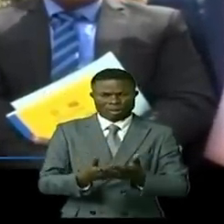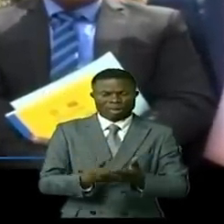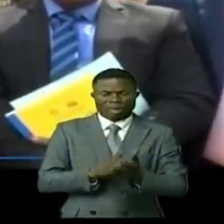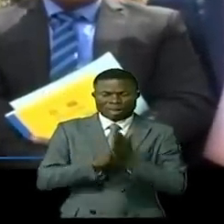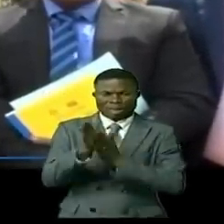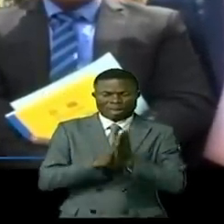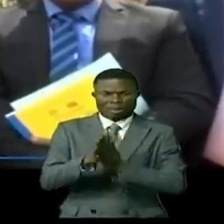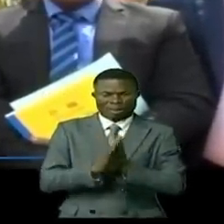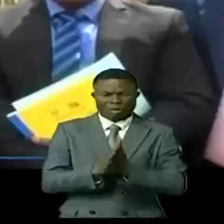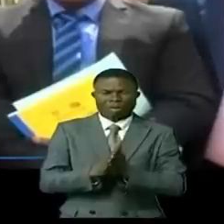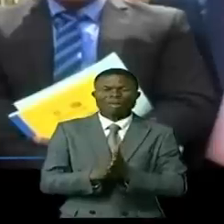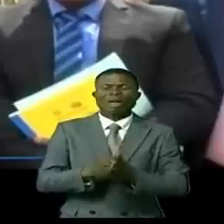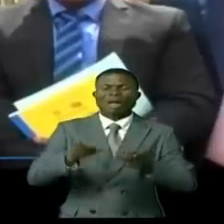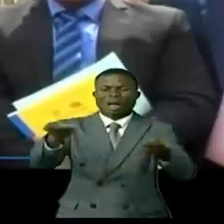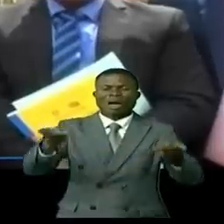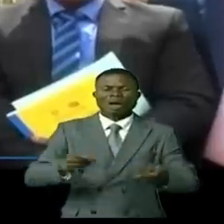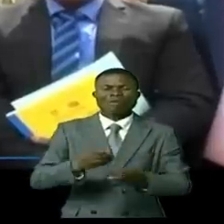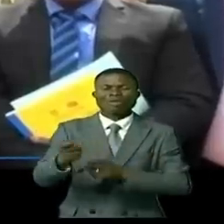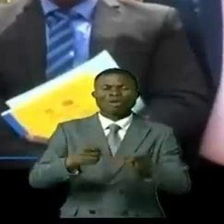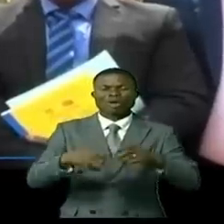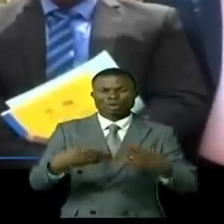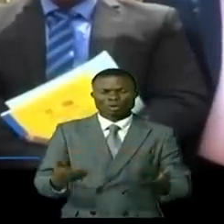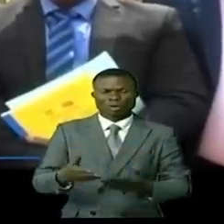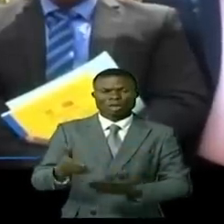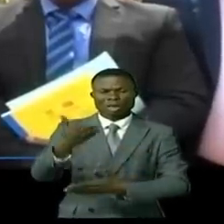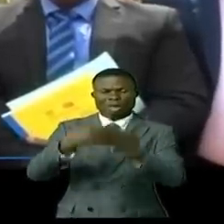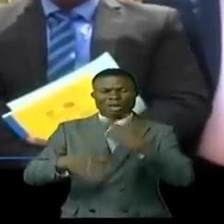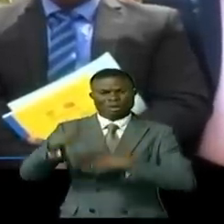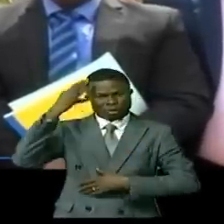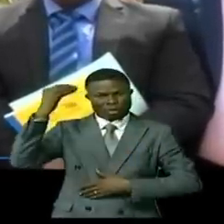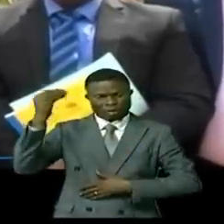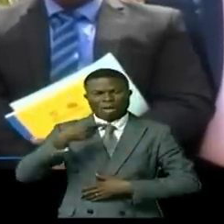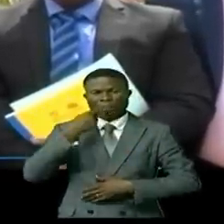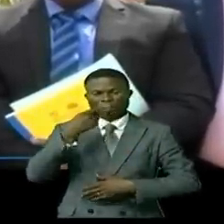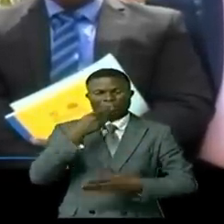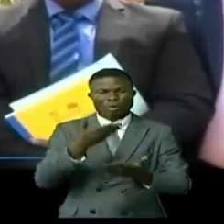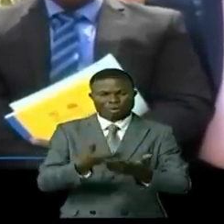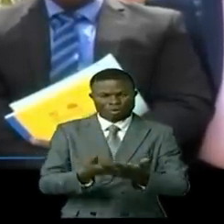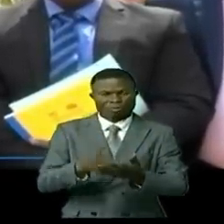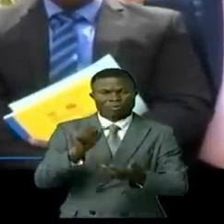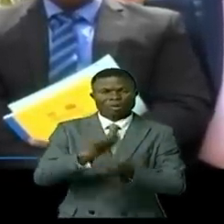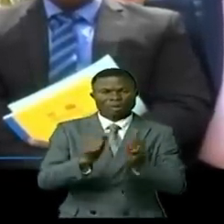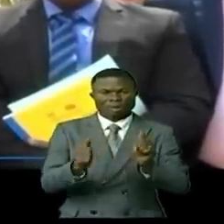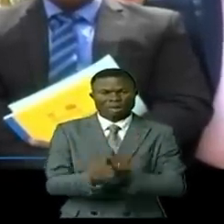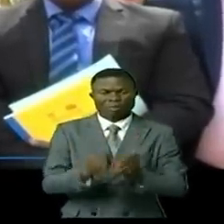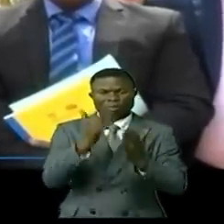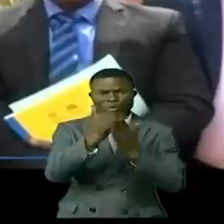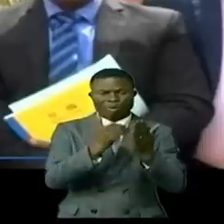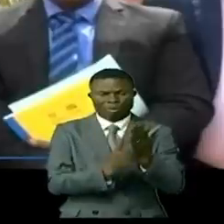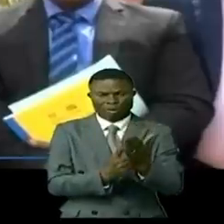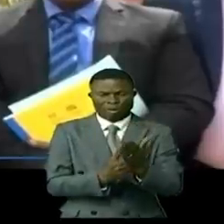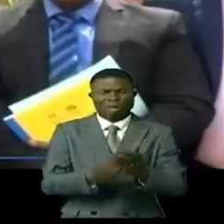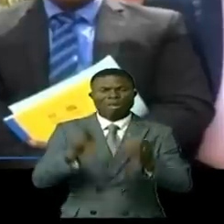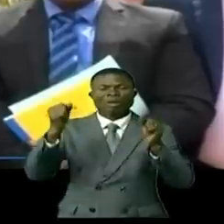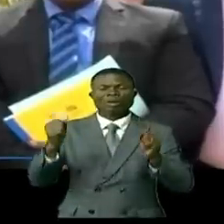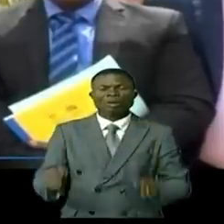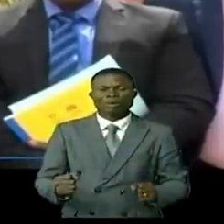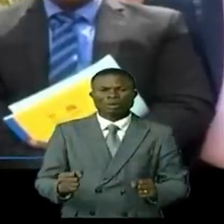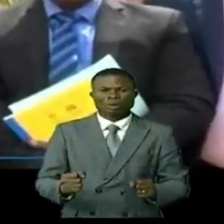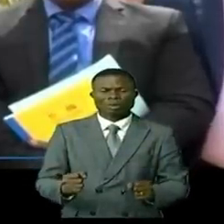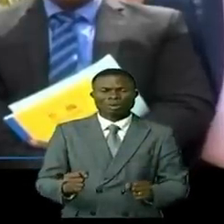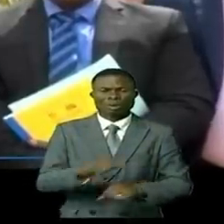gestion de l'environnement, des échanges fructueux ont également exploité les questions suivantes. La stabilité des